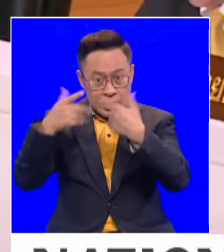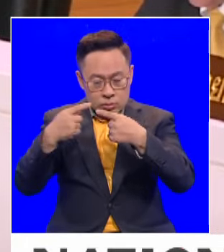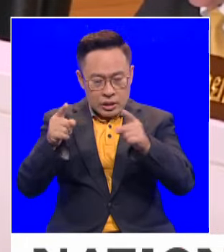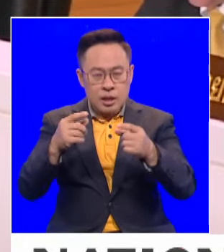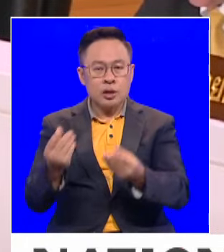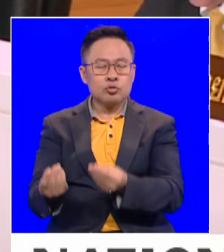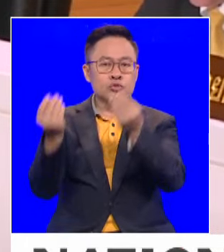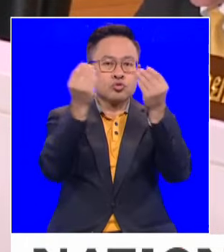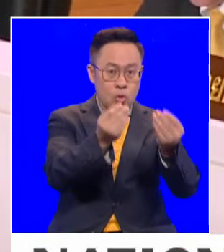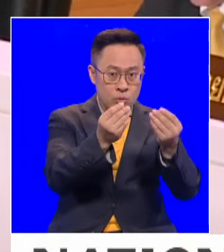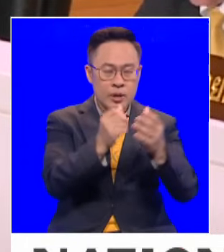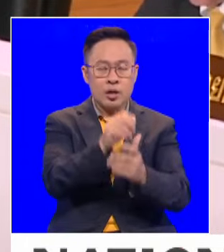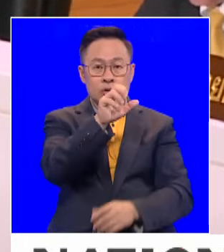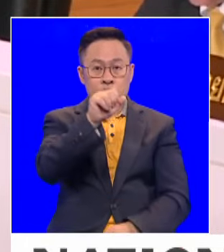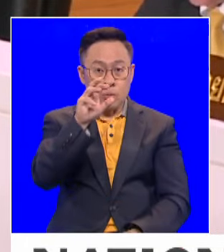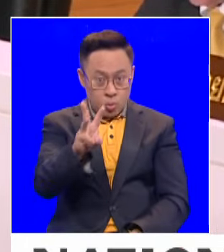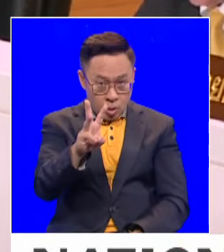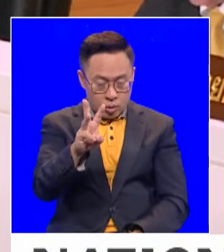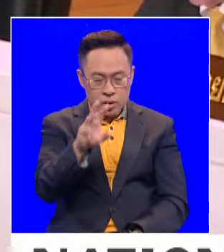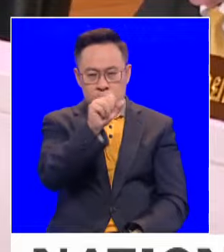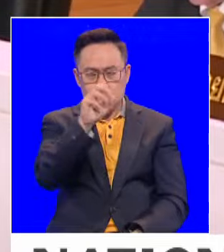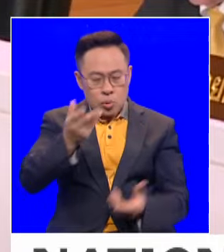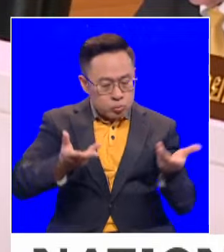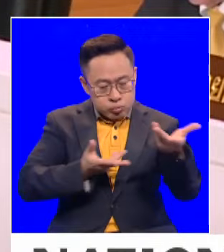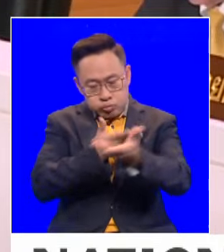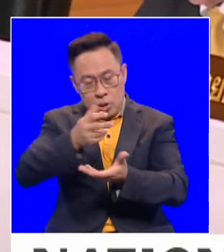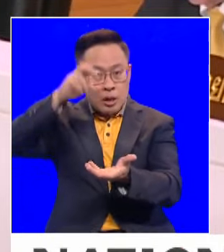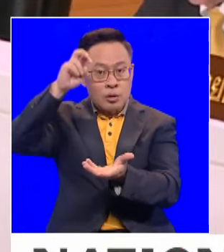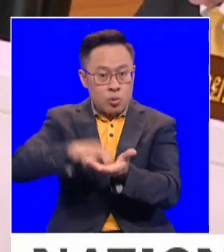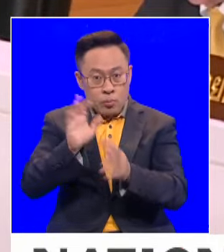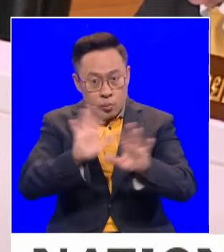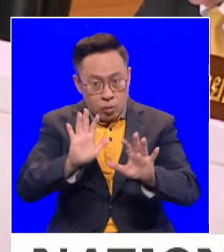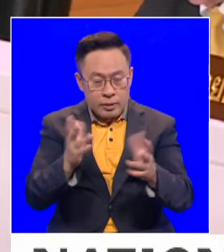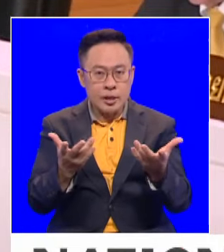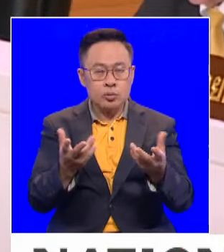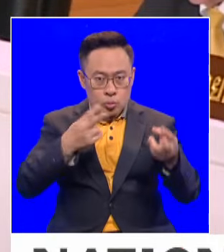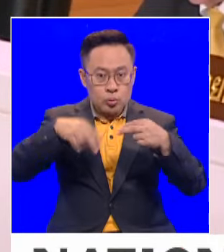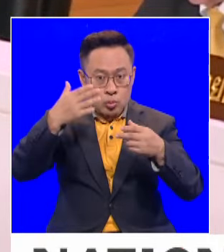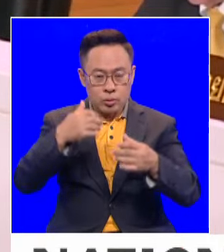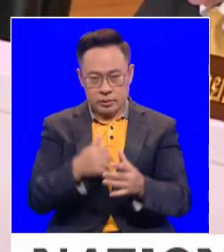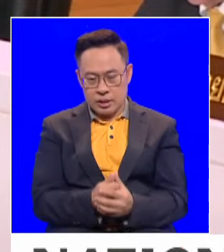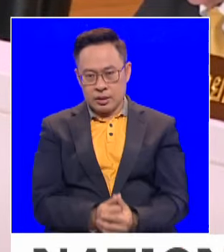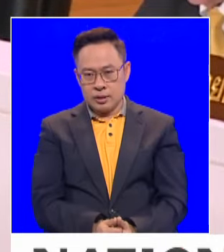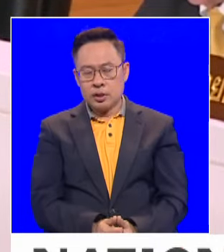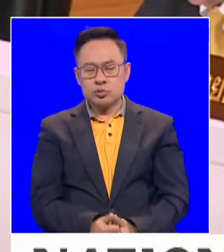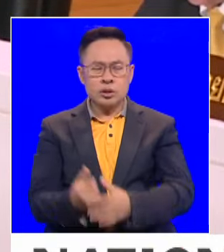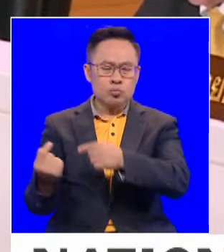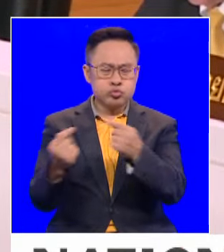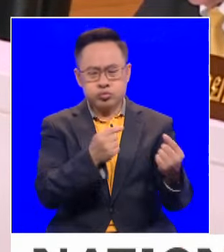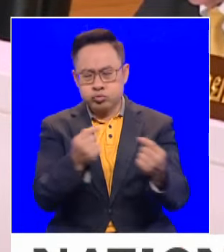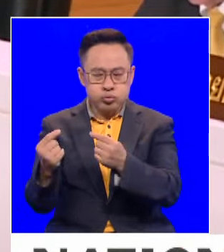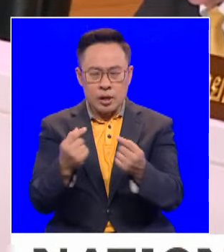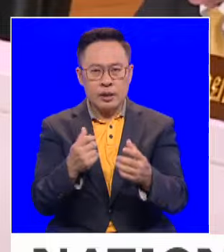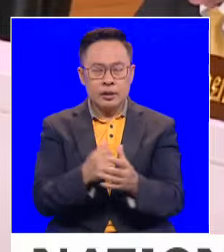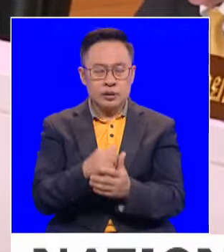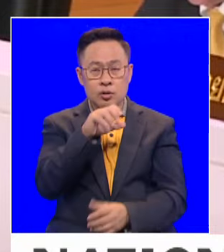ปรับแก้ไขร่างนะครับว่าในส่วนที่เกี่ยวข้องกับเกณฑ์การออกเสียงจริงๆมันยืดเยื้อนะผมสรุปเอางนี้แล้วกันว่าคือ